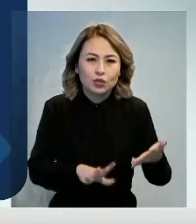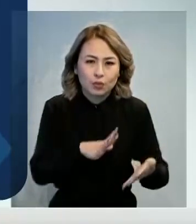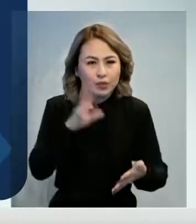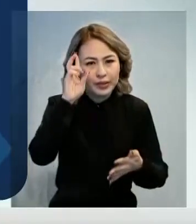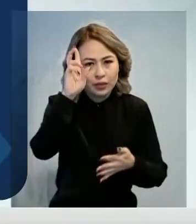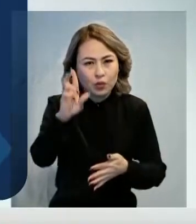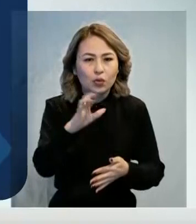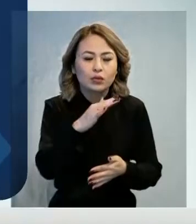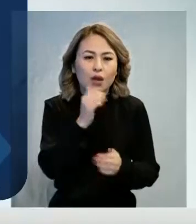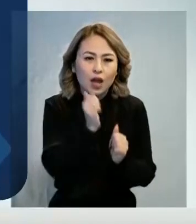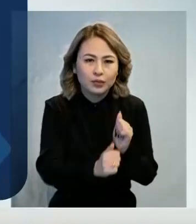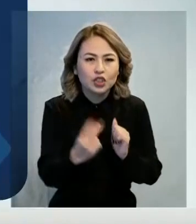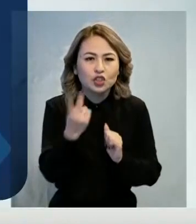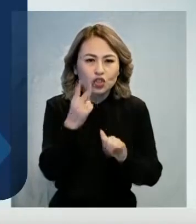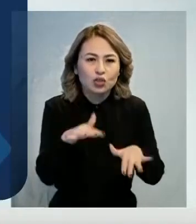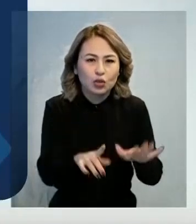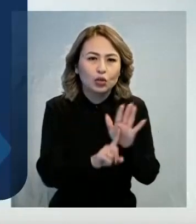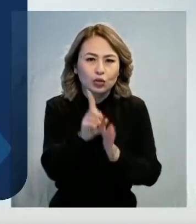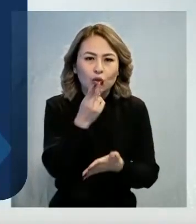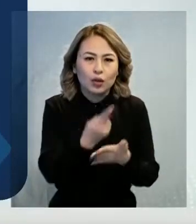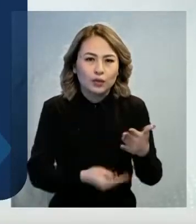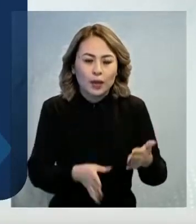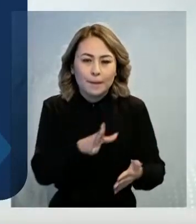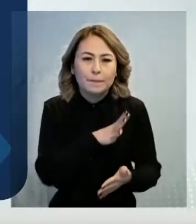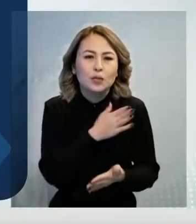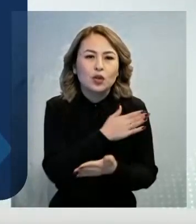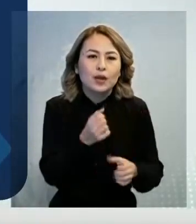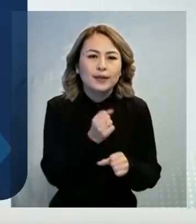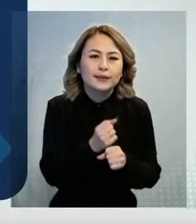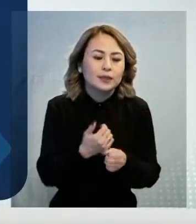арыз түскен. Мемлекеттік органдар әрбір екінші істе ұтылған.